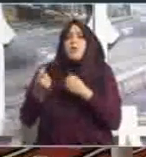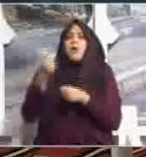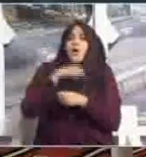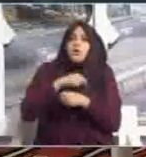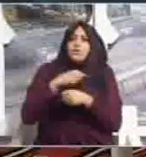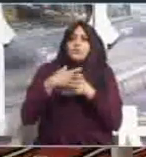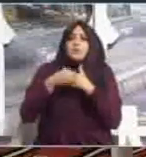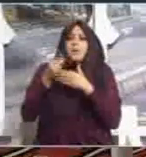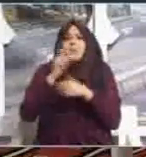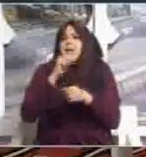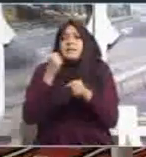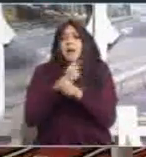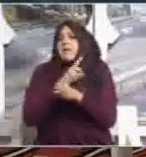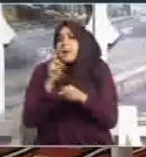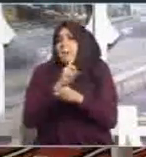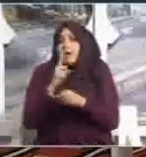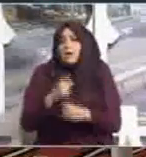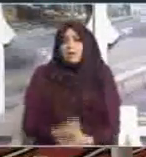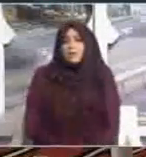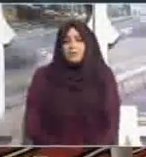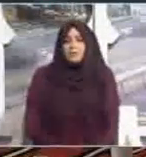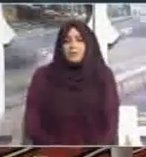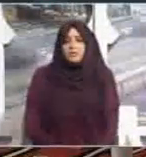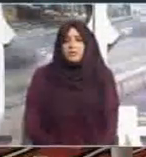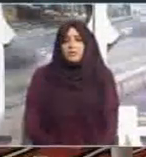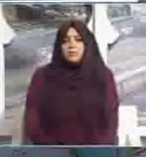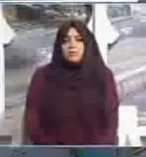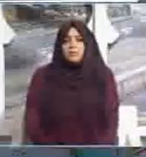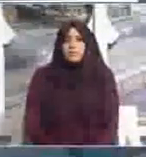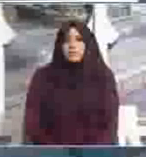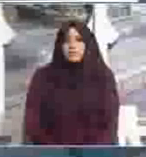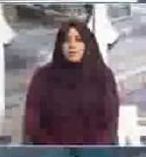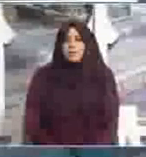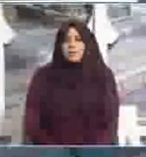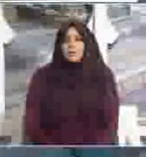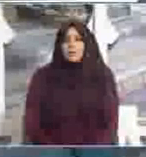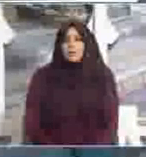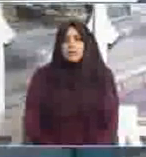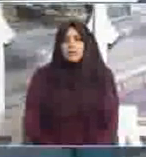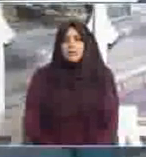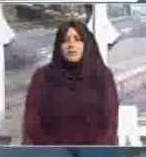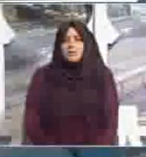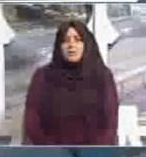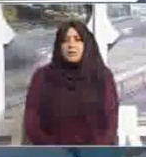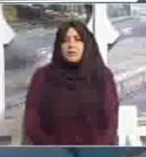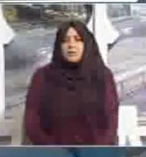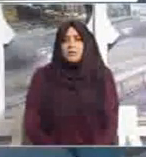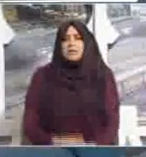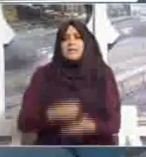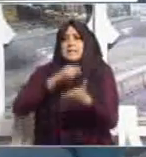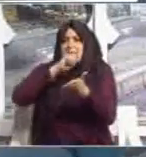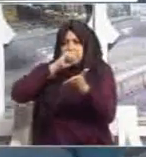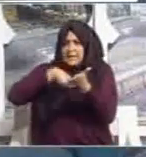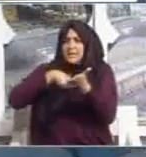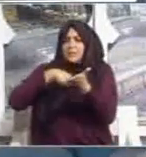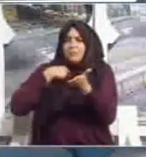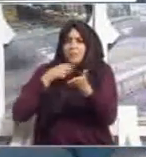تنظيلهم تقول لهم باش نخدمكم ما تخدمهمش، ما تخدمناش، مش غير ما تخدمناش، هي يسنيو